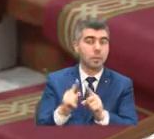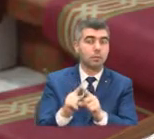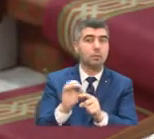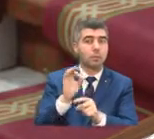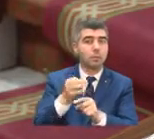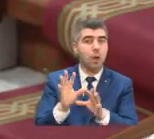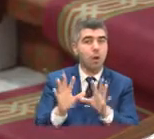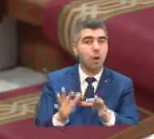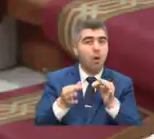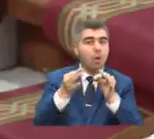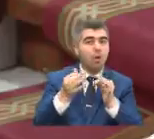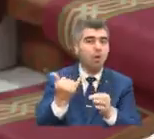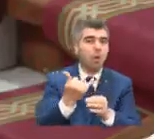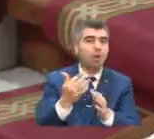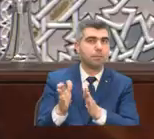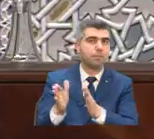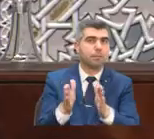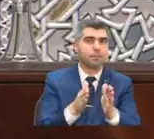نتائج إيجابية. شكرا.